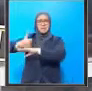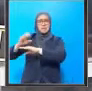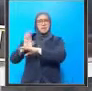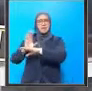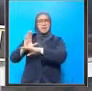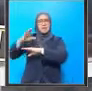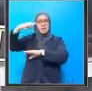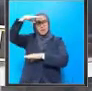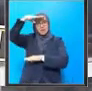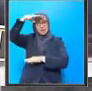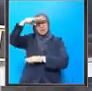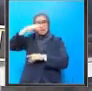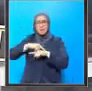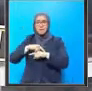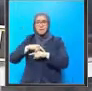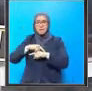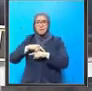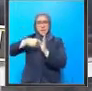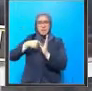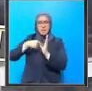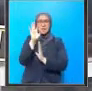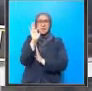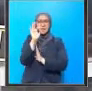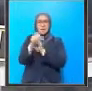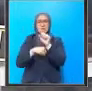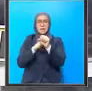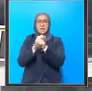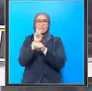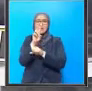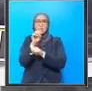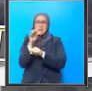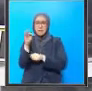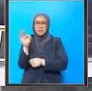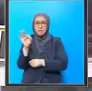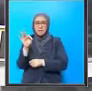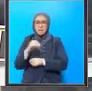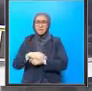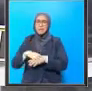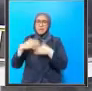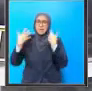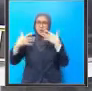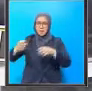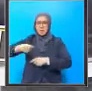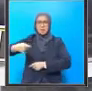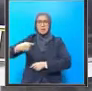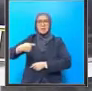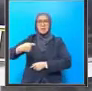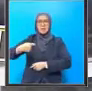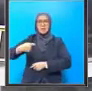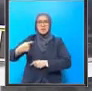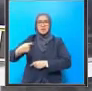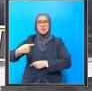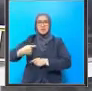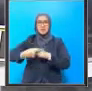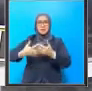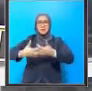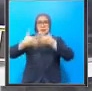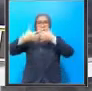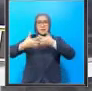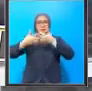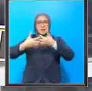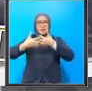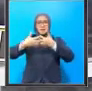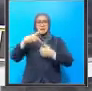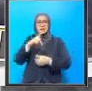pada bulan 9 tahun 2019. Mereka sudah menyewa satu kilang di Kulai pada bulan